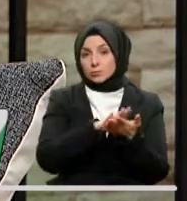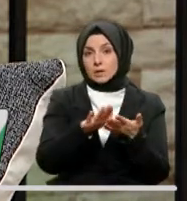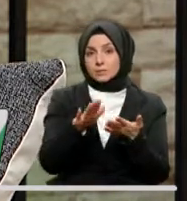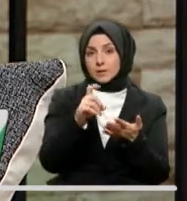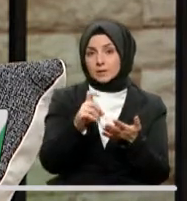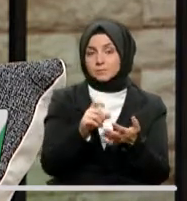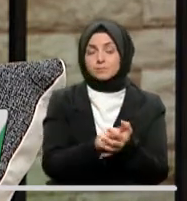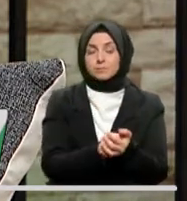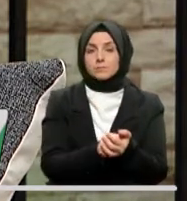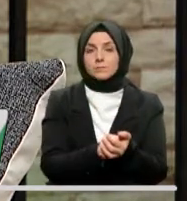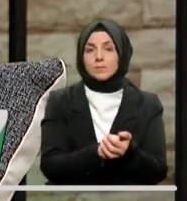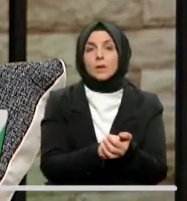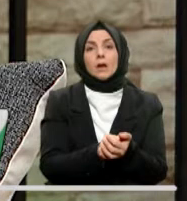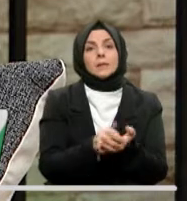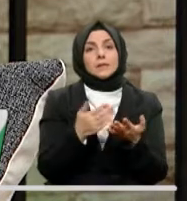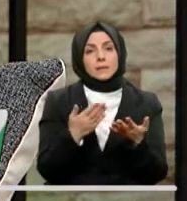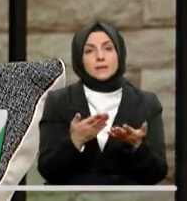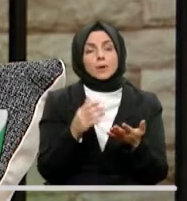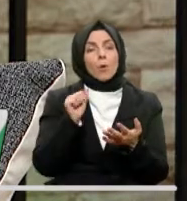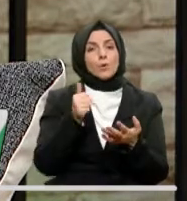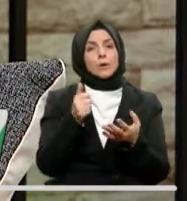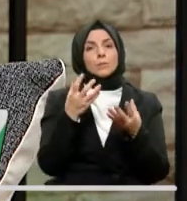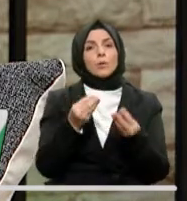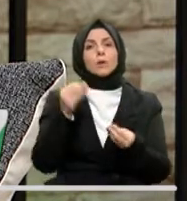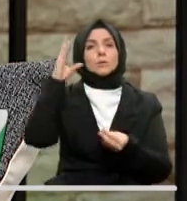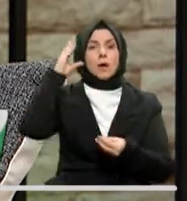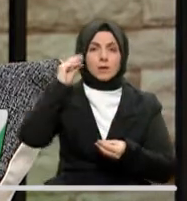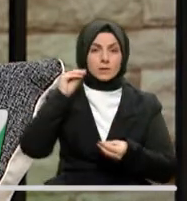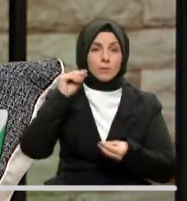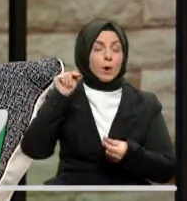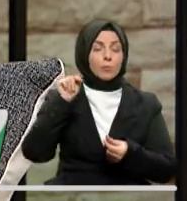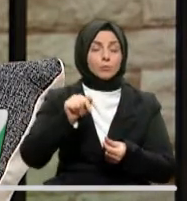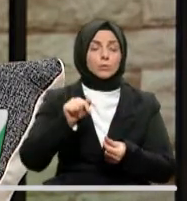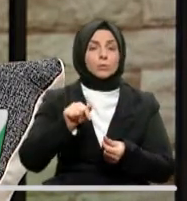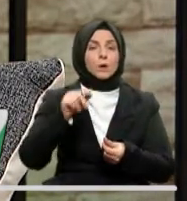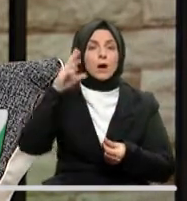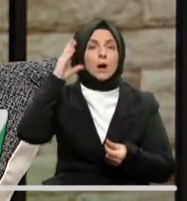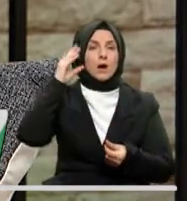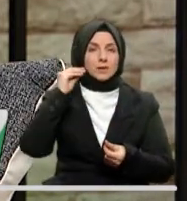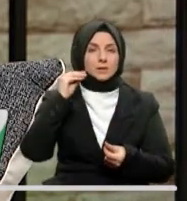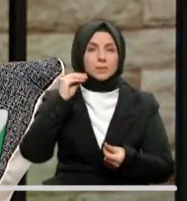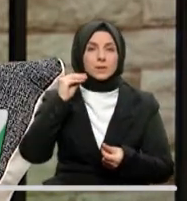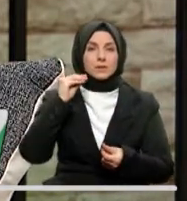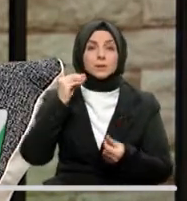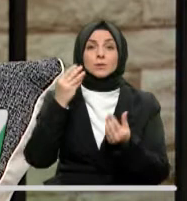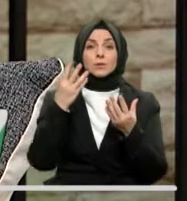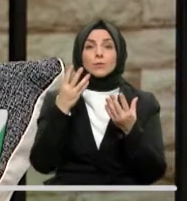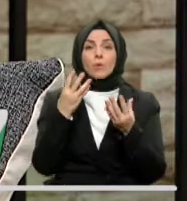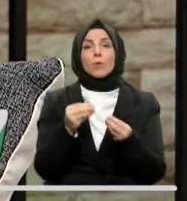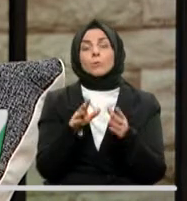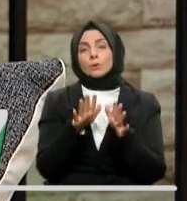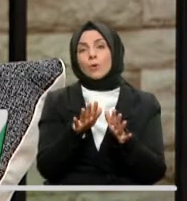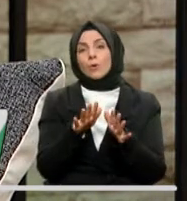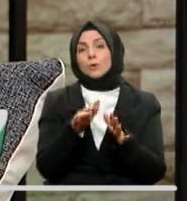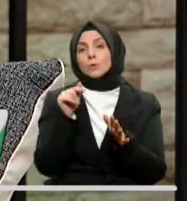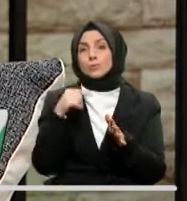noktası farkındalıkla başlamak en farketmek Çünkü o farkındalığı yakalamayı çok sağlayamadığınız için asla